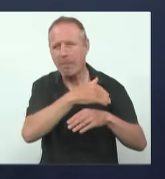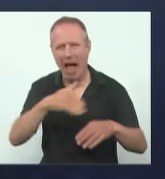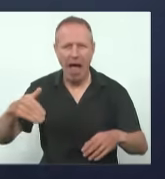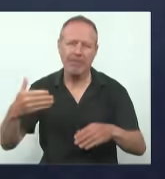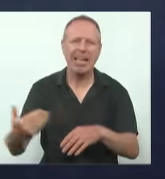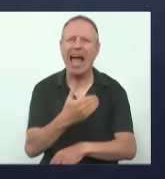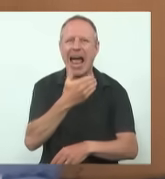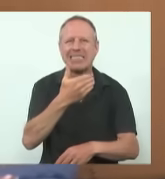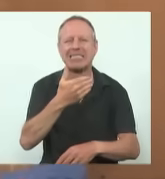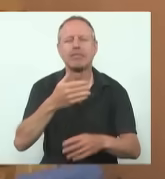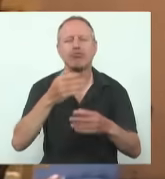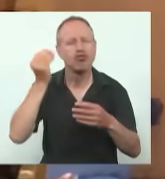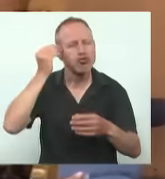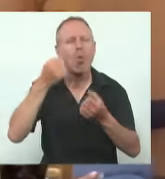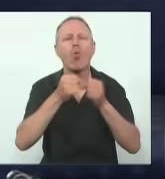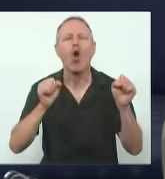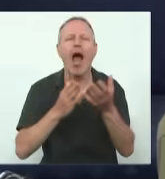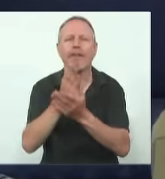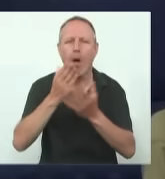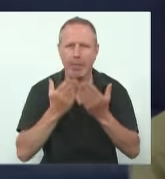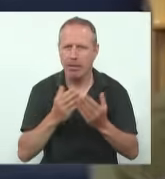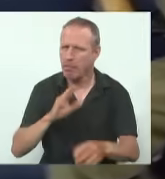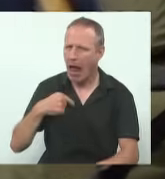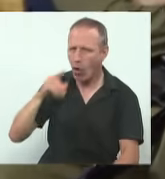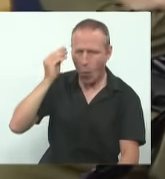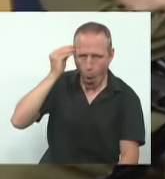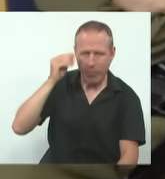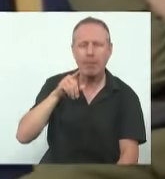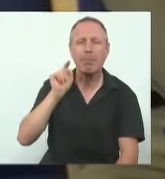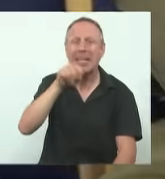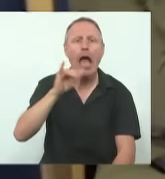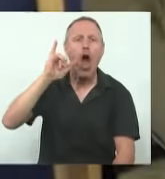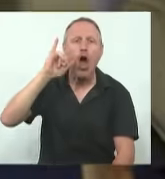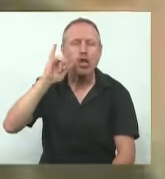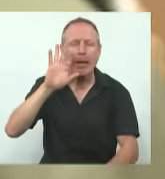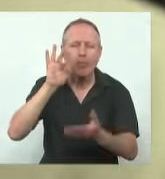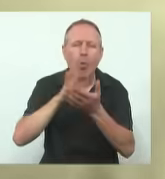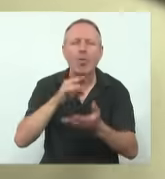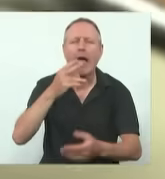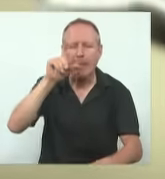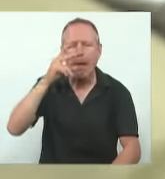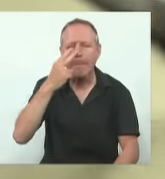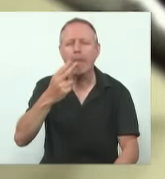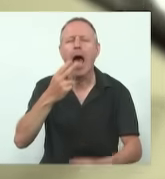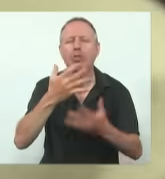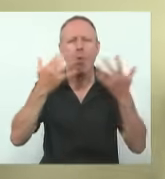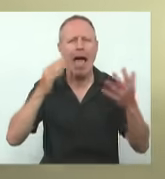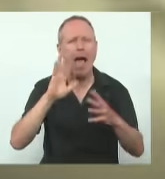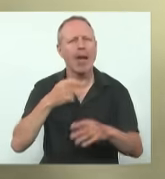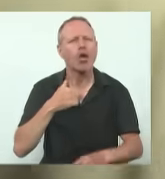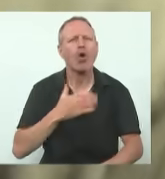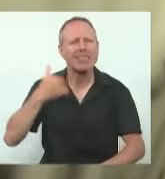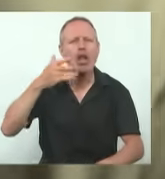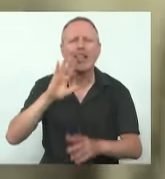בבית הכנסת. מה אנחנו למדים מזה? אם אתה מגיע לראש השנה עם נקודת מבט ברורה, מה אני רוצה להיות? איזה לוחם אני רוצה להיות? לוחם